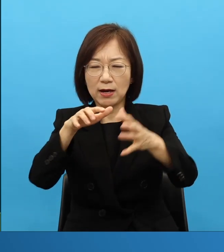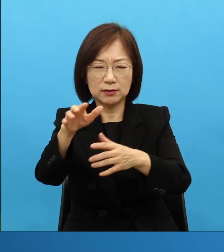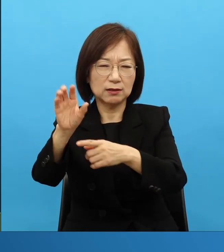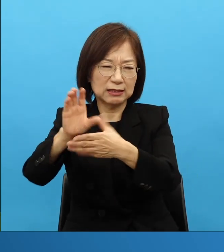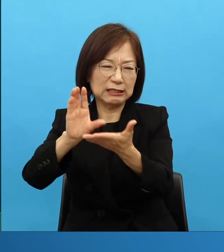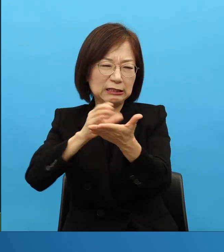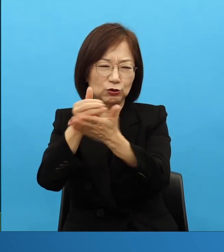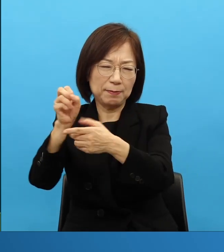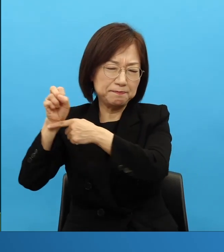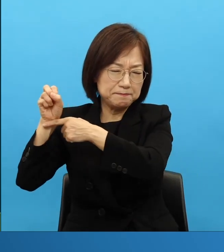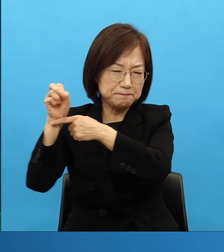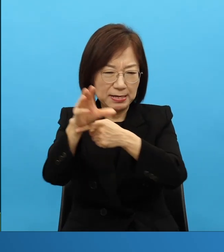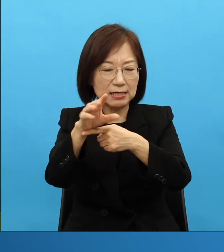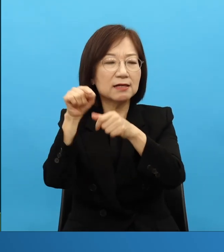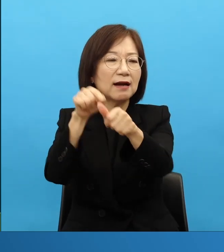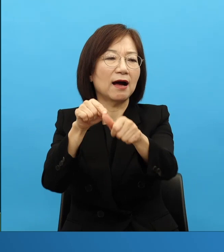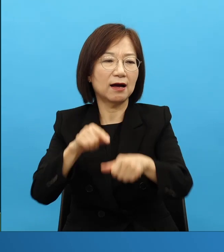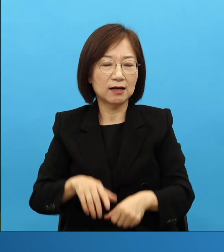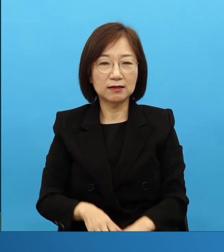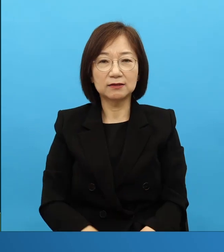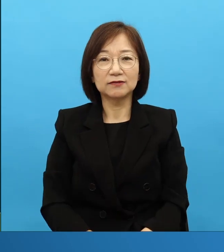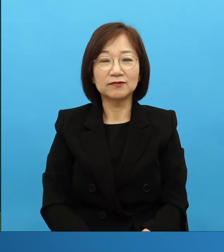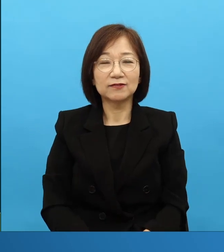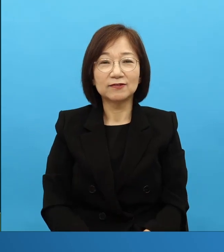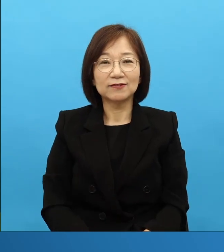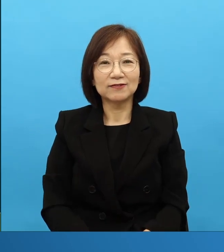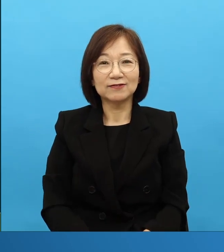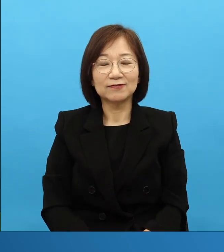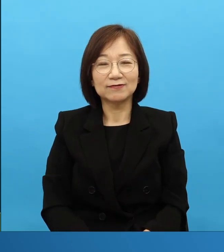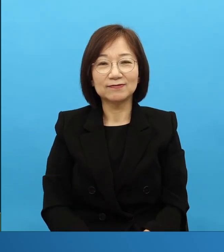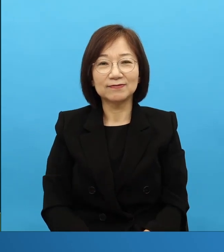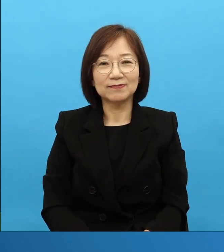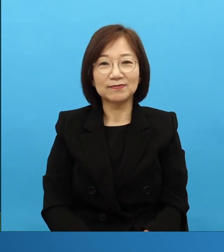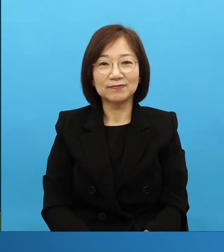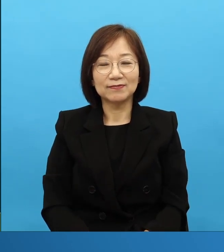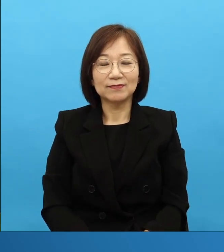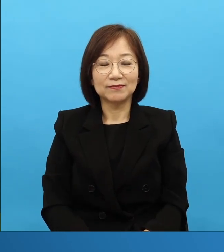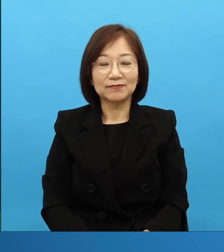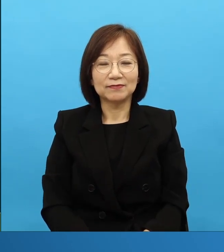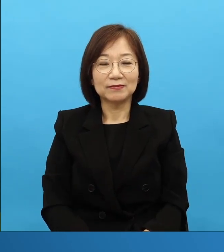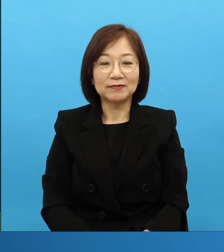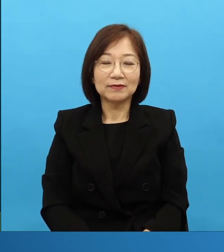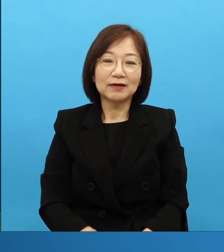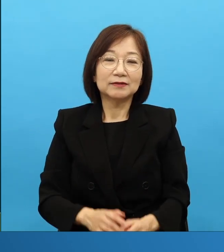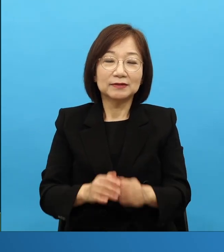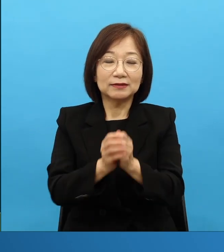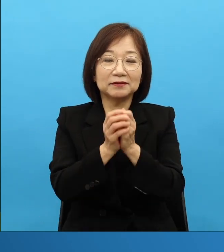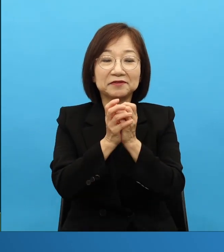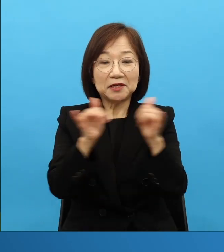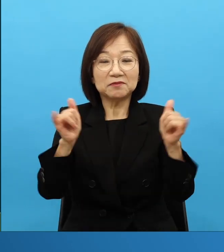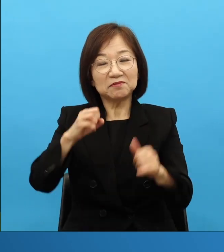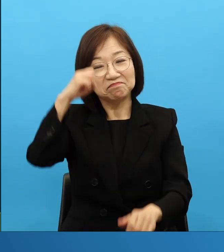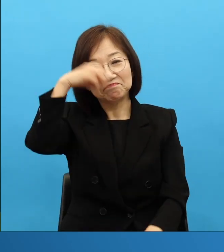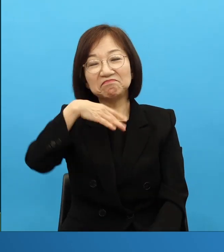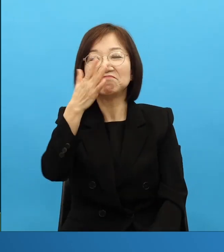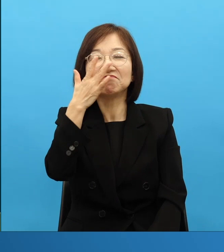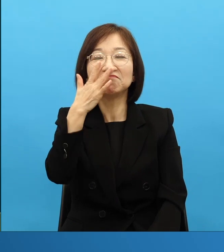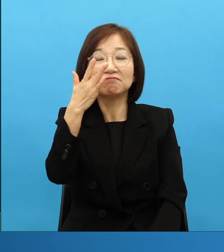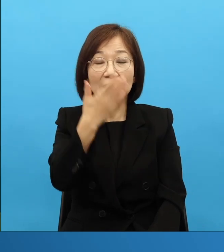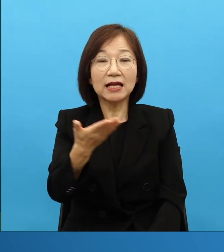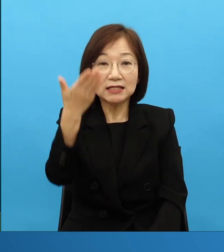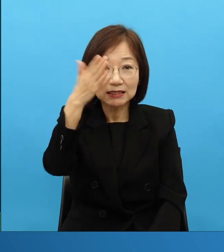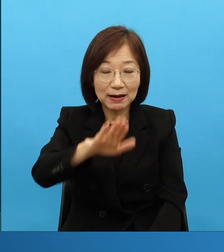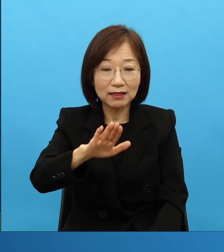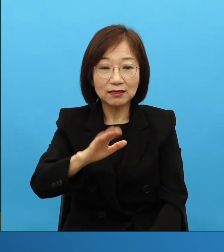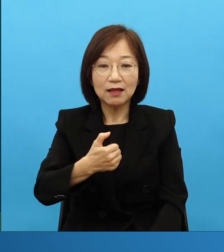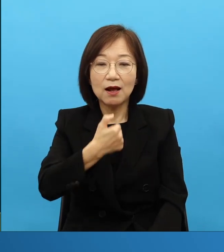믿고 뭐 귀중하게 보지도 않아요. 그러나 약속들이 됐습니다. No one believes or thinks it's precious, but God has promised it. 그